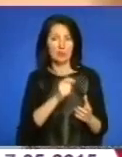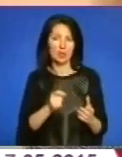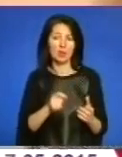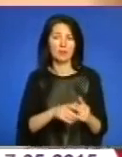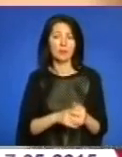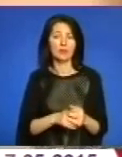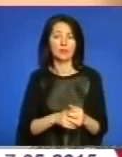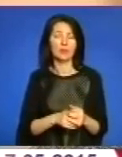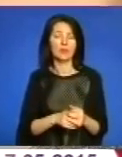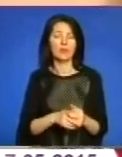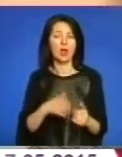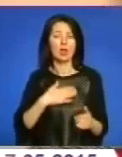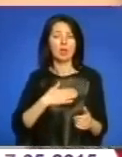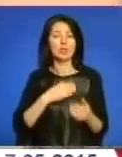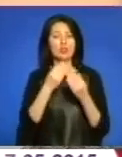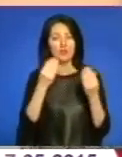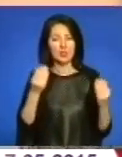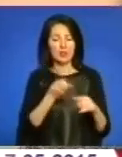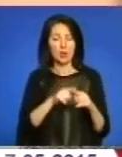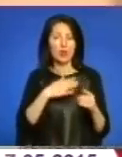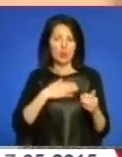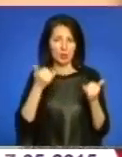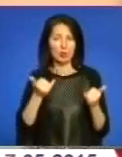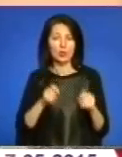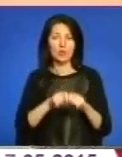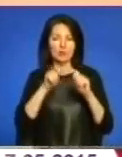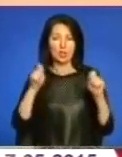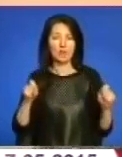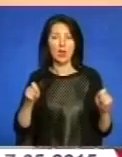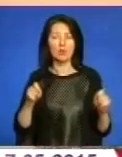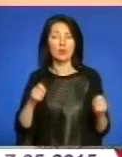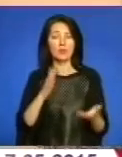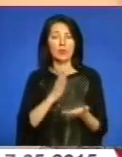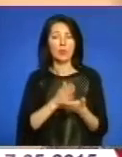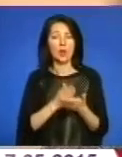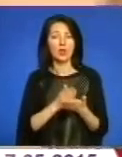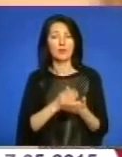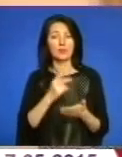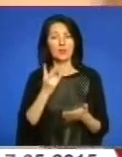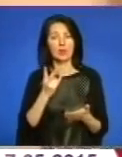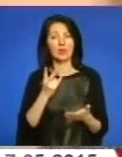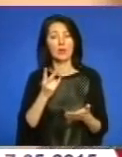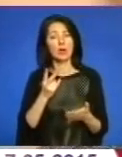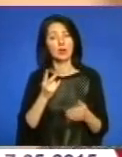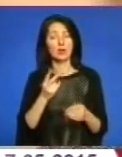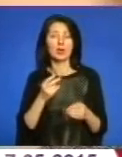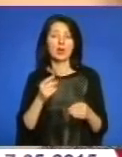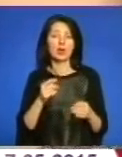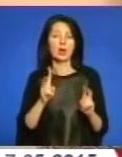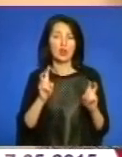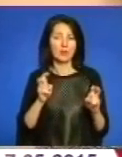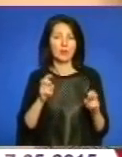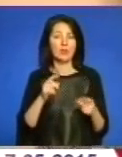війни. Наша виставка, яку ми сьогодні відкриваємо, вона має, як кажуть, два аспекти. Перший –